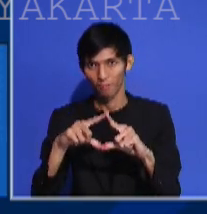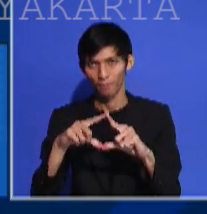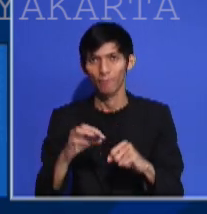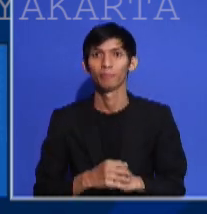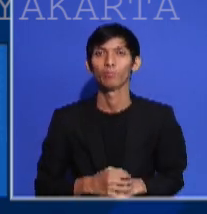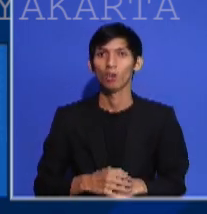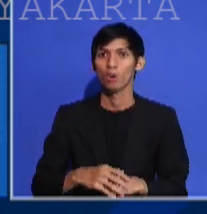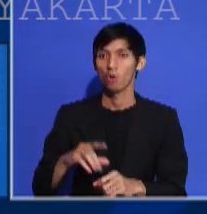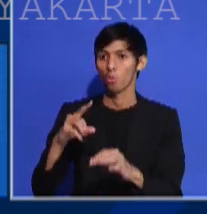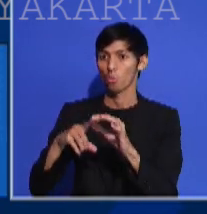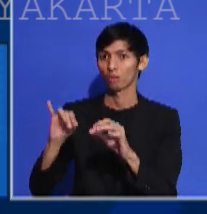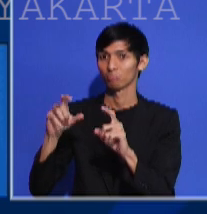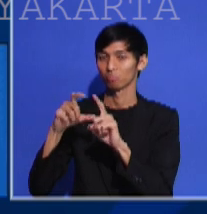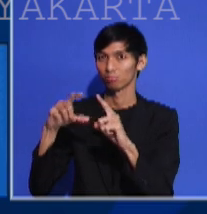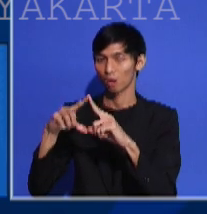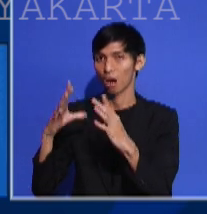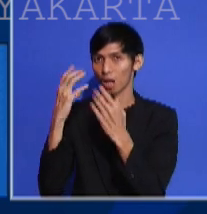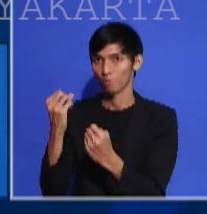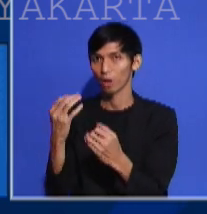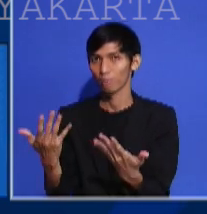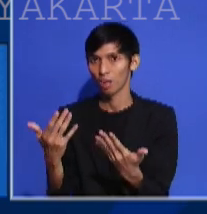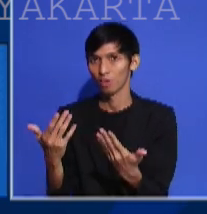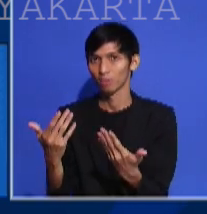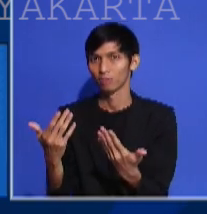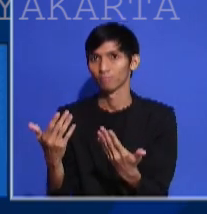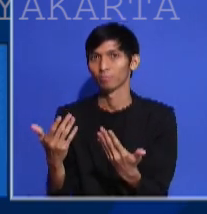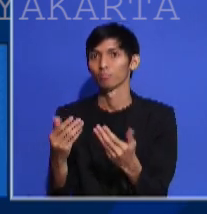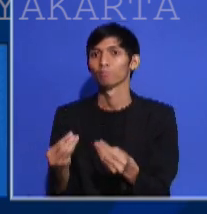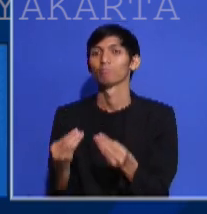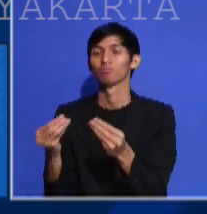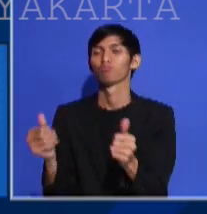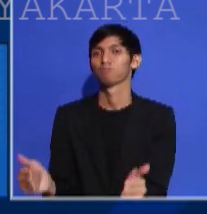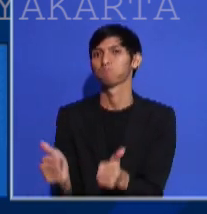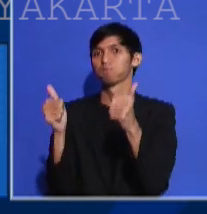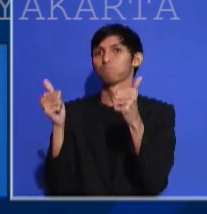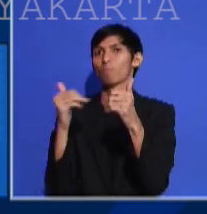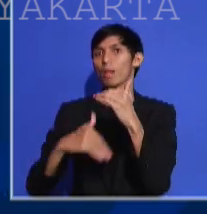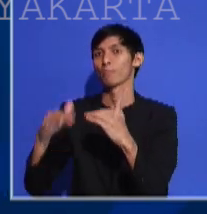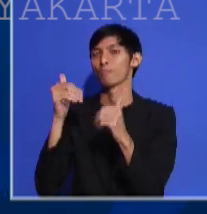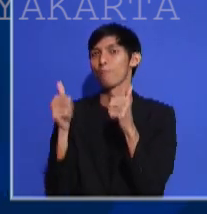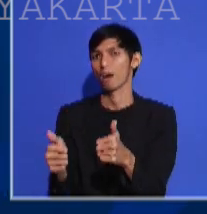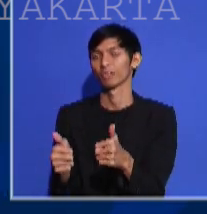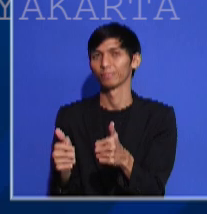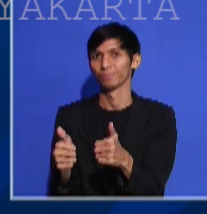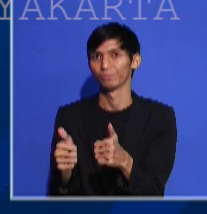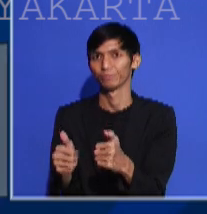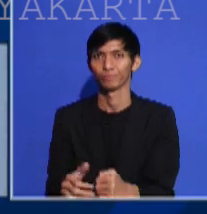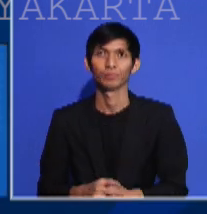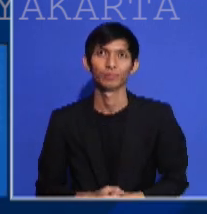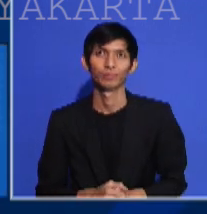bisa memberikan eh prestasi-prestasi yang lebih syukur-syukur ya Eh